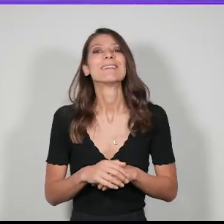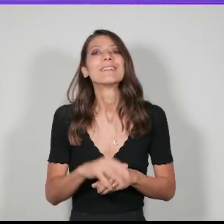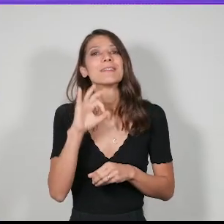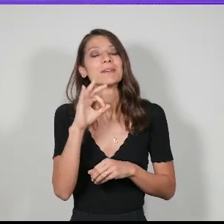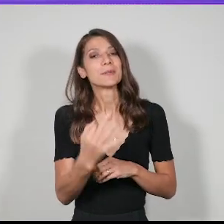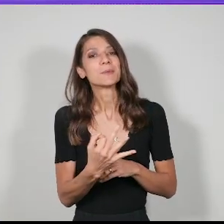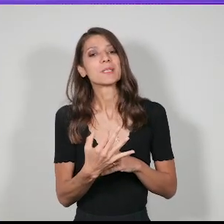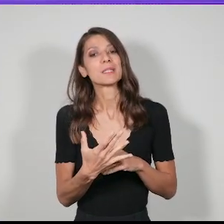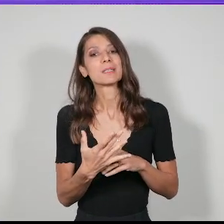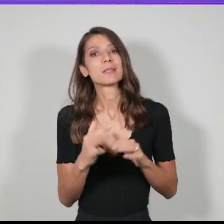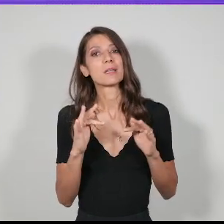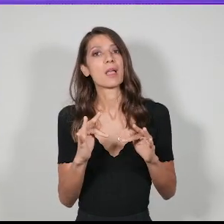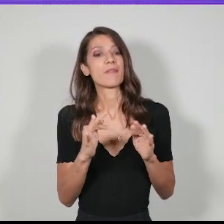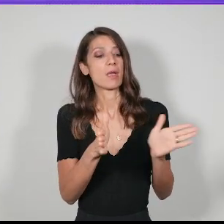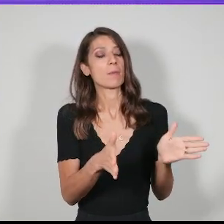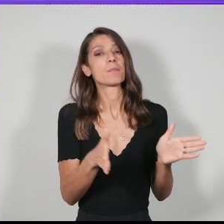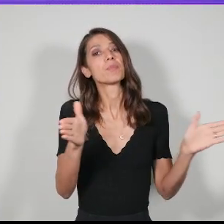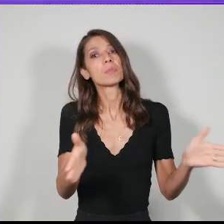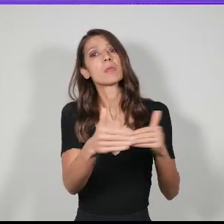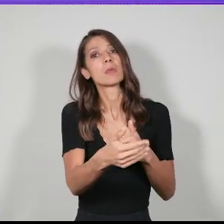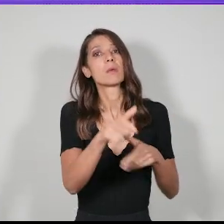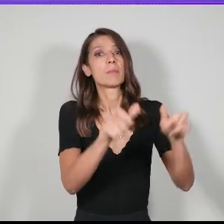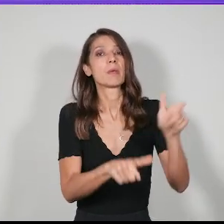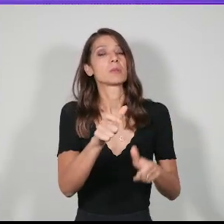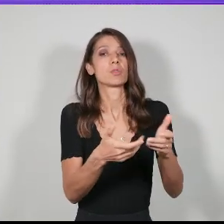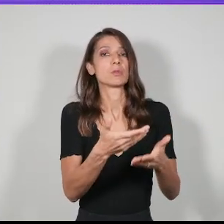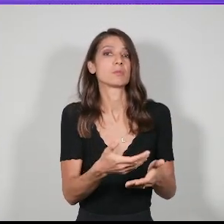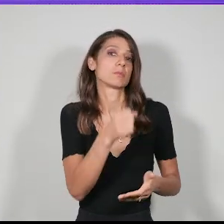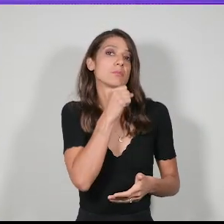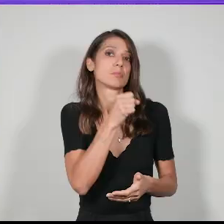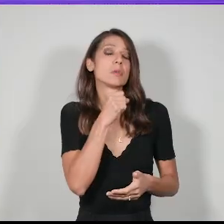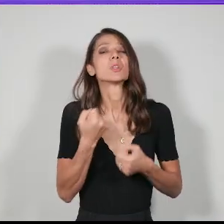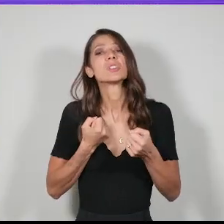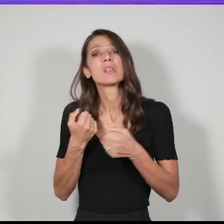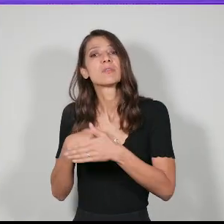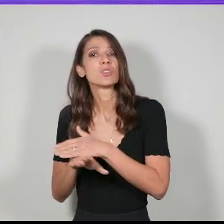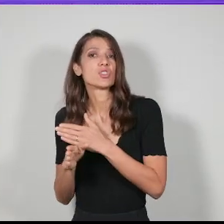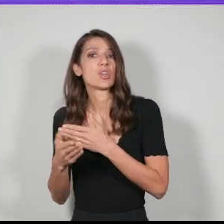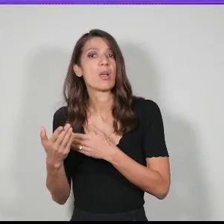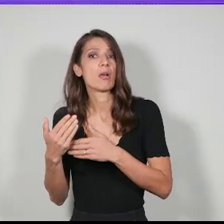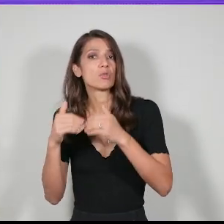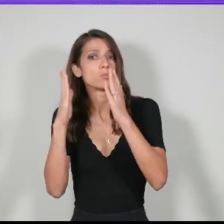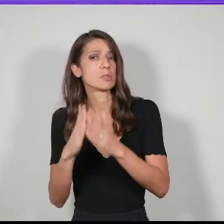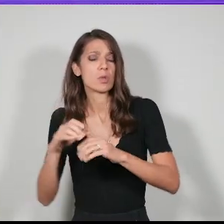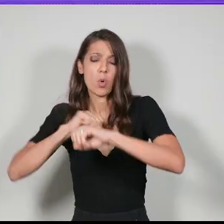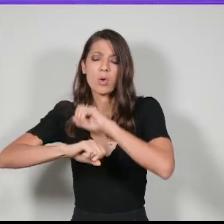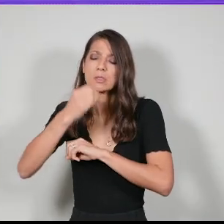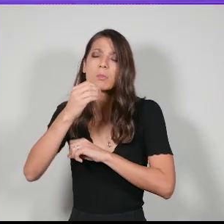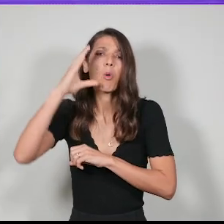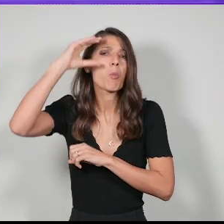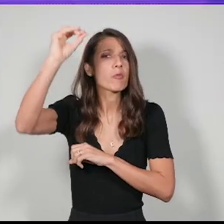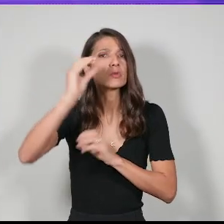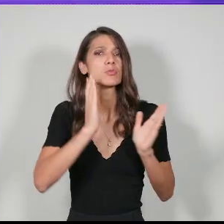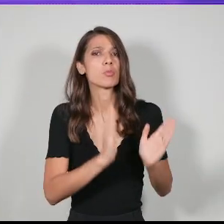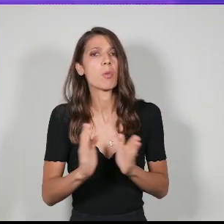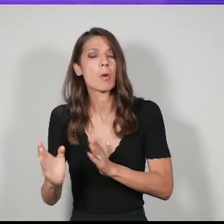perte d'autonomie de la personne âgée, les services à domicile qui sont bien organisés, qui sont professionnalisés, qui sont organisés